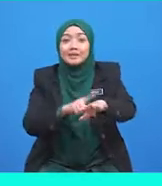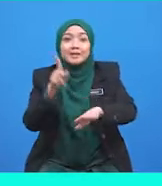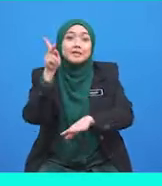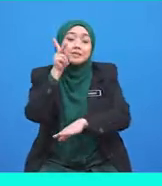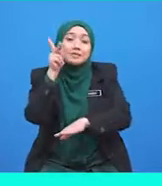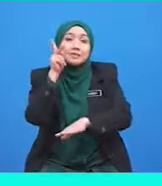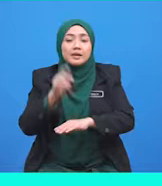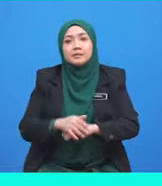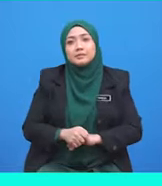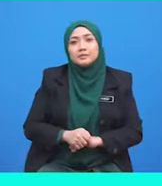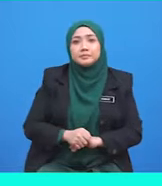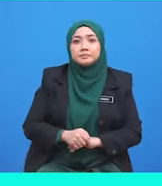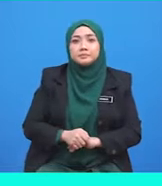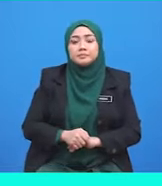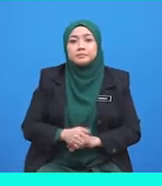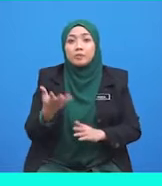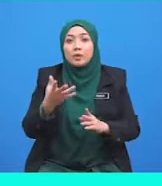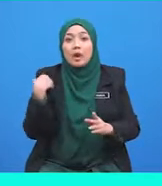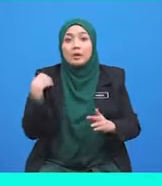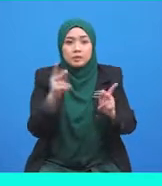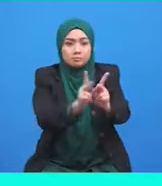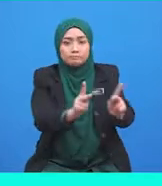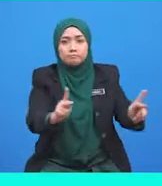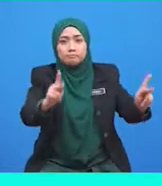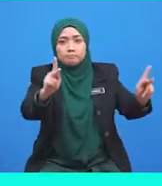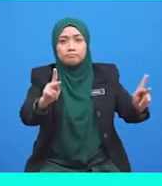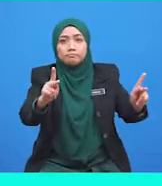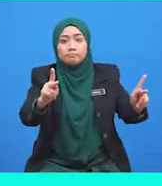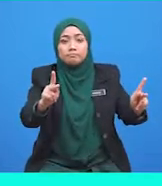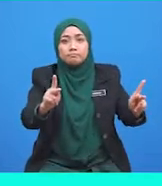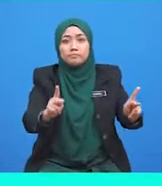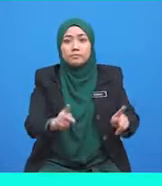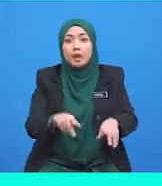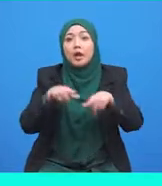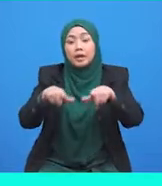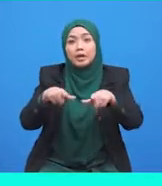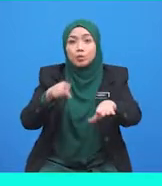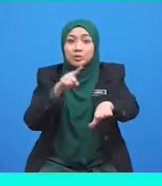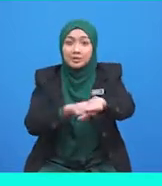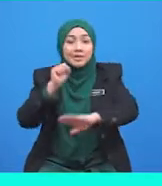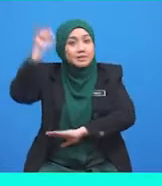berikut membuktikan penemuan keranda kayu di pantai timur Sabah.